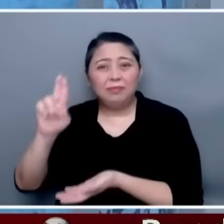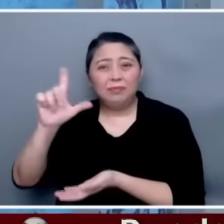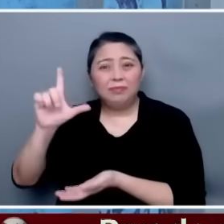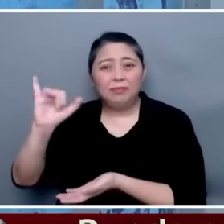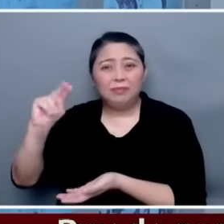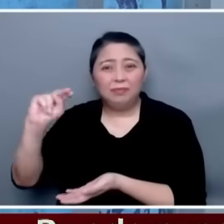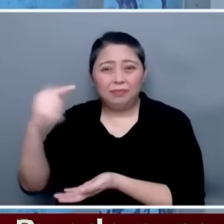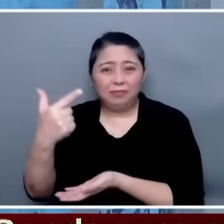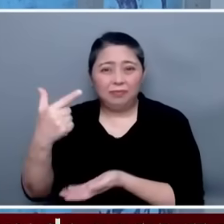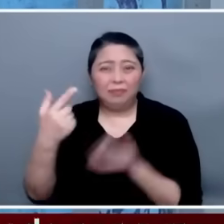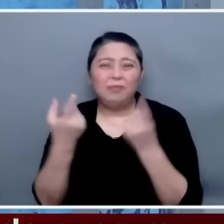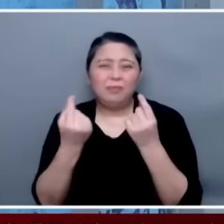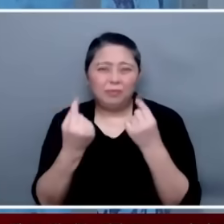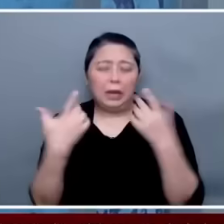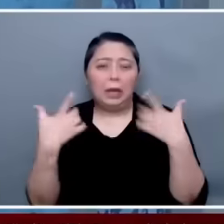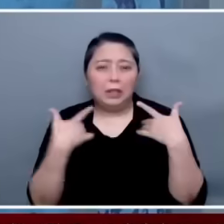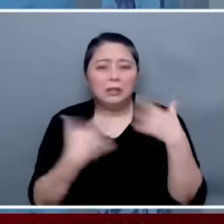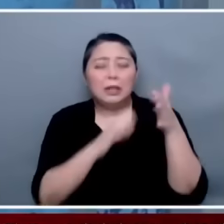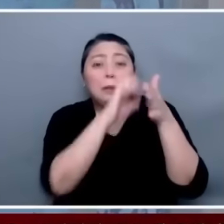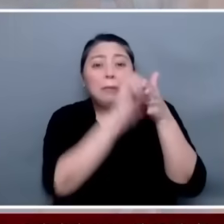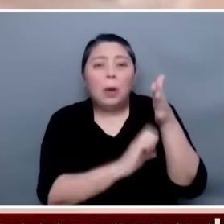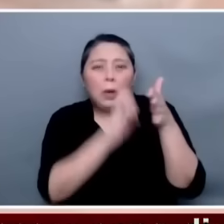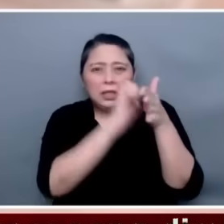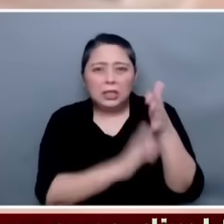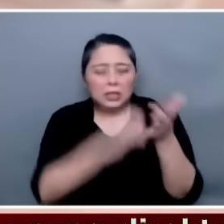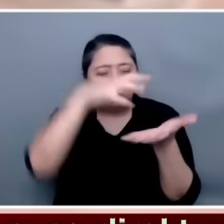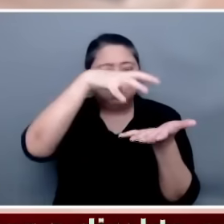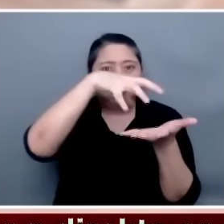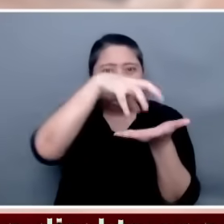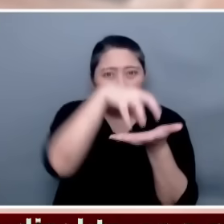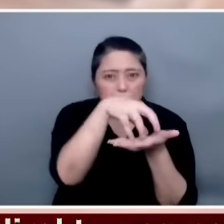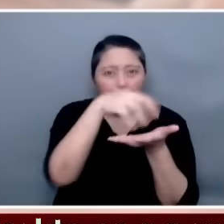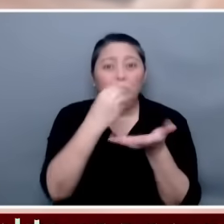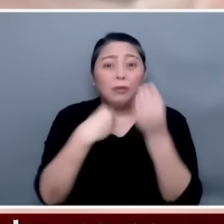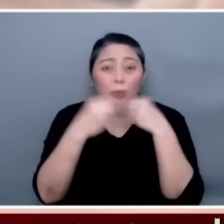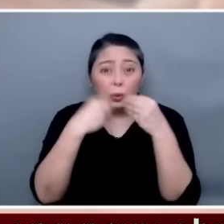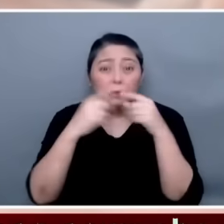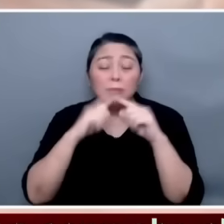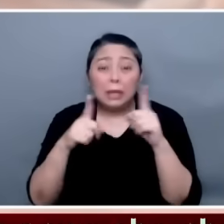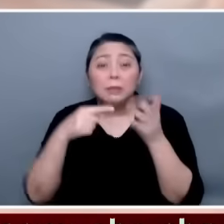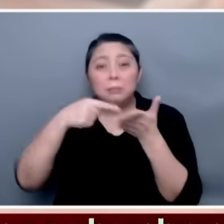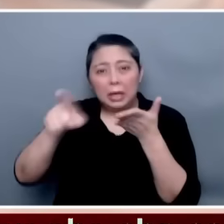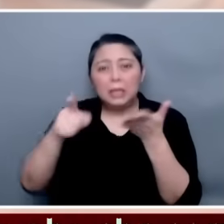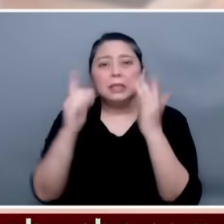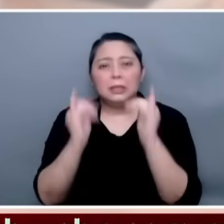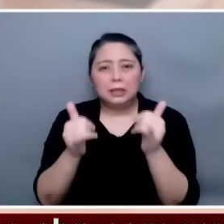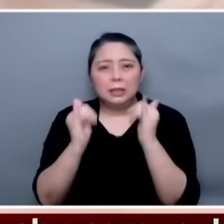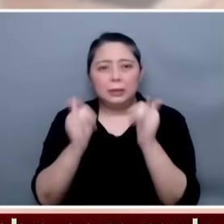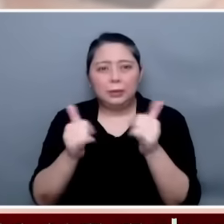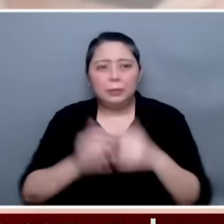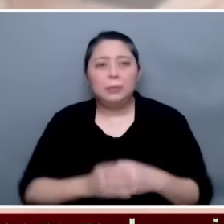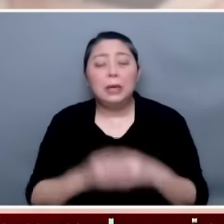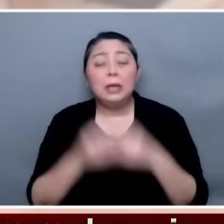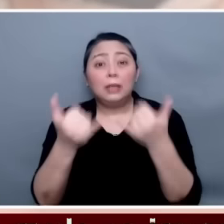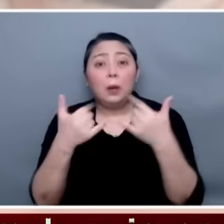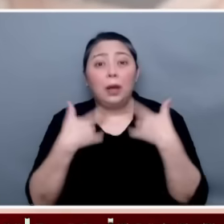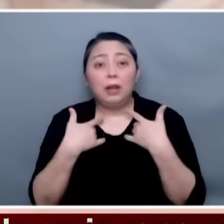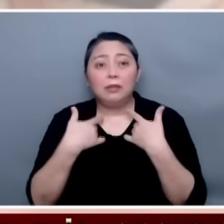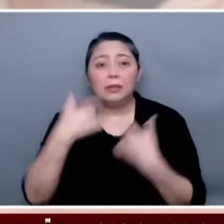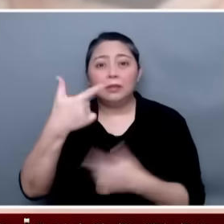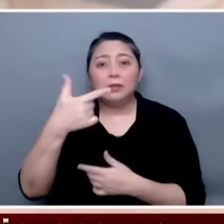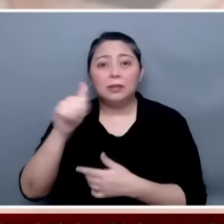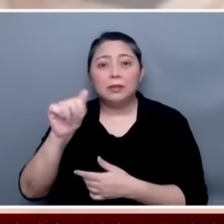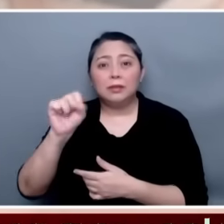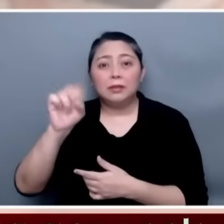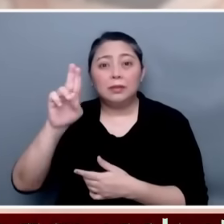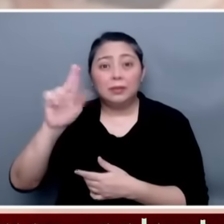rin. Sa abiso ng Petron, simula ngayong hapon, 3 pesos at 10 centavos kada kilo ang dagdag o lagpas 34 pesos sa